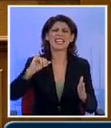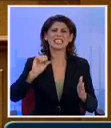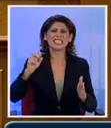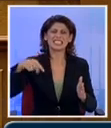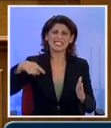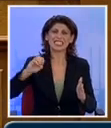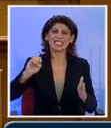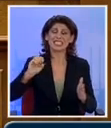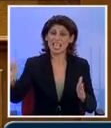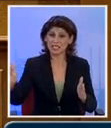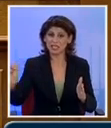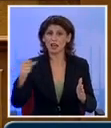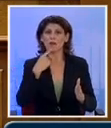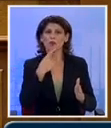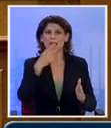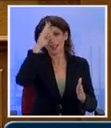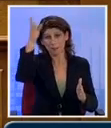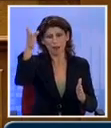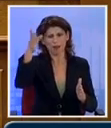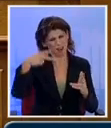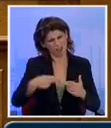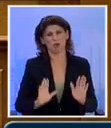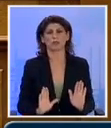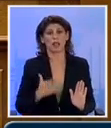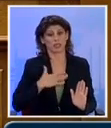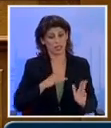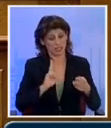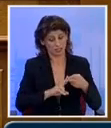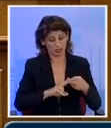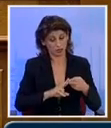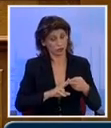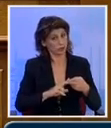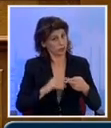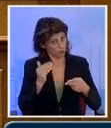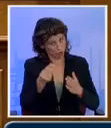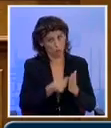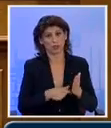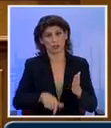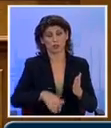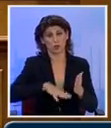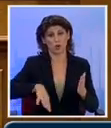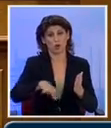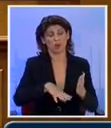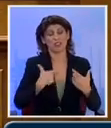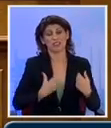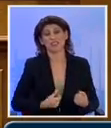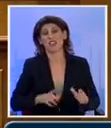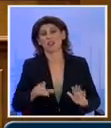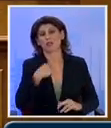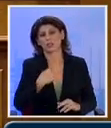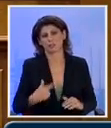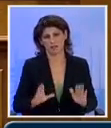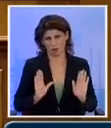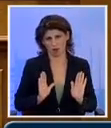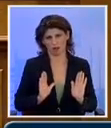των ξένων να τα κόψετε. Γιατί αν θέλετε να συναντιόμαστε τακτικότερα στον χώρο αυτό, δεν υπάρχει περίπτωση να ανεχθώ τέτοια